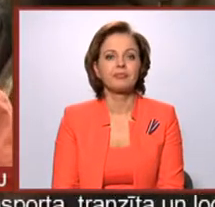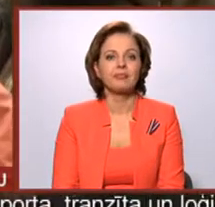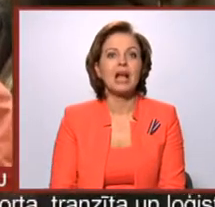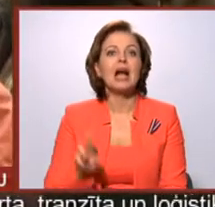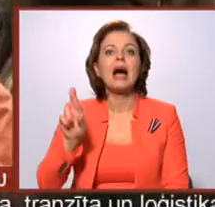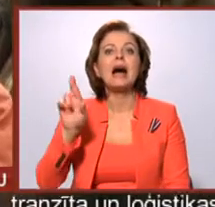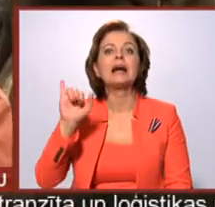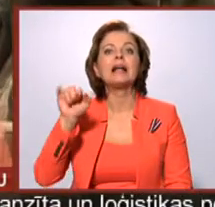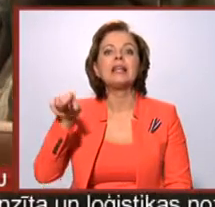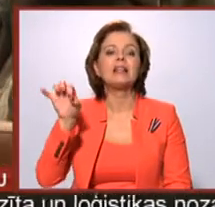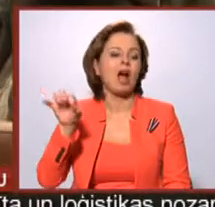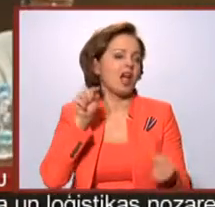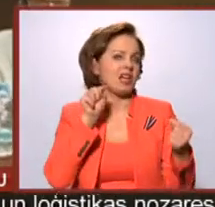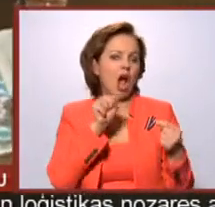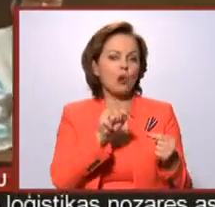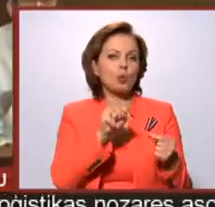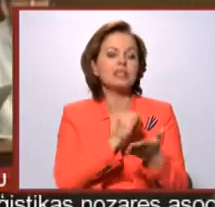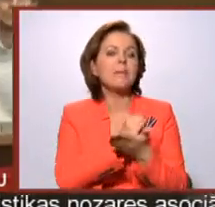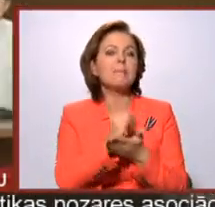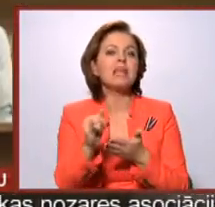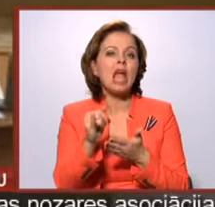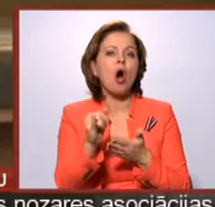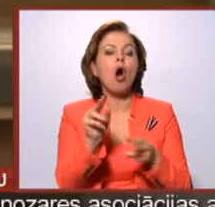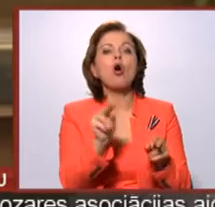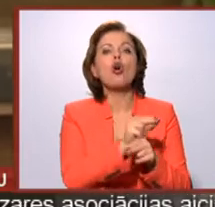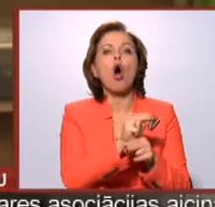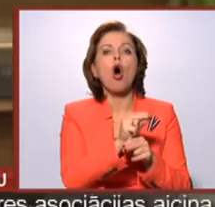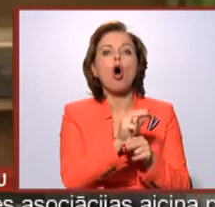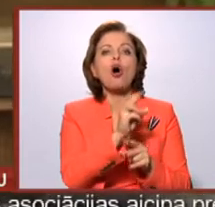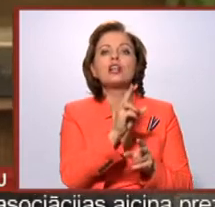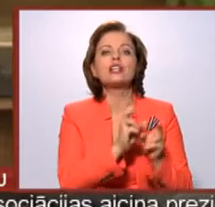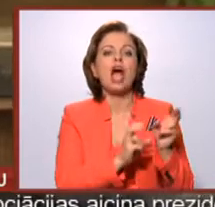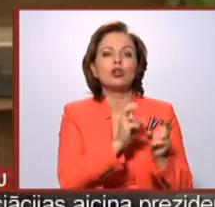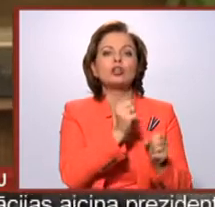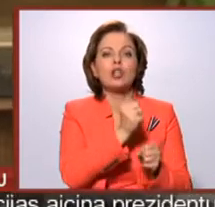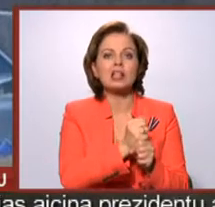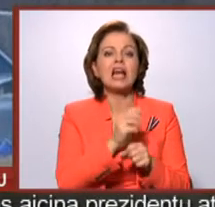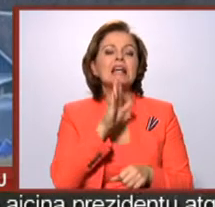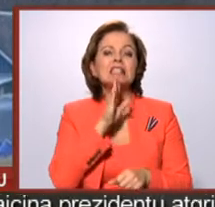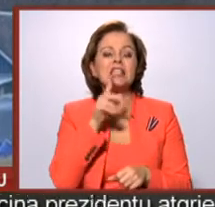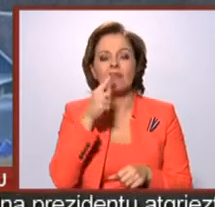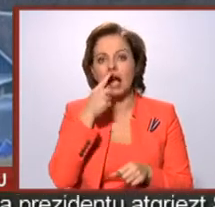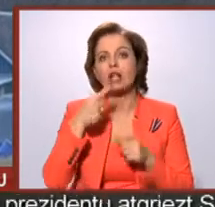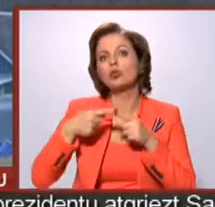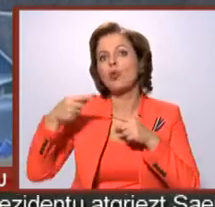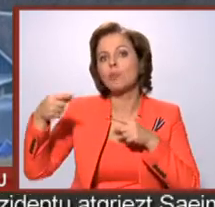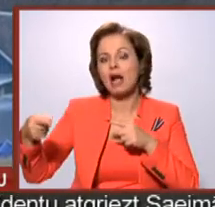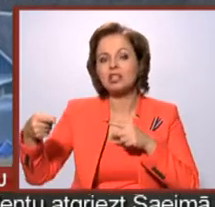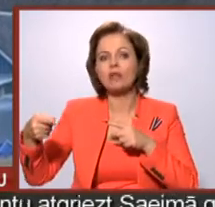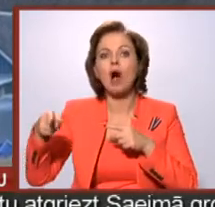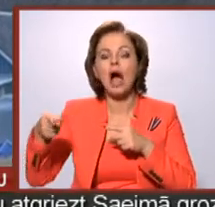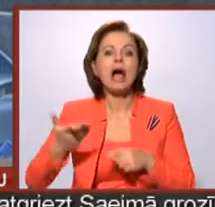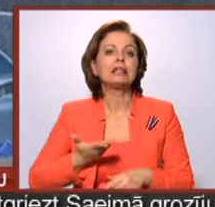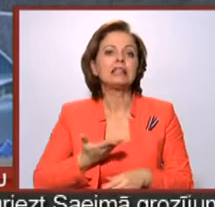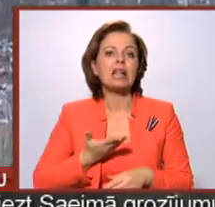Rita Lukjānova iebilst pret biogāzes koģenerācijas stacijas celtniecību Demenes pagastā. Sieviete dzīvo vien pārsimts metru attālumā no sadzīves